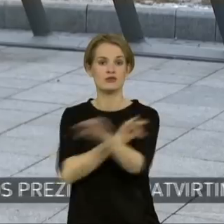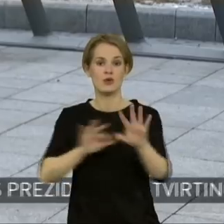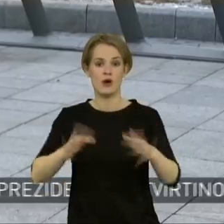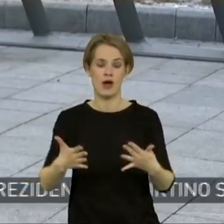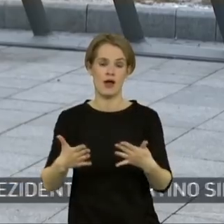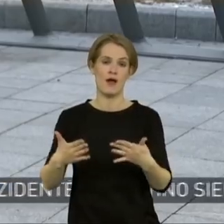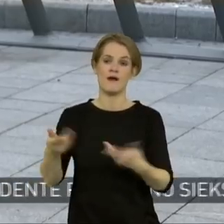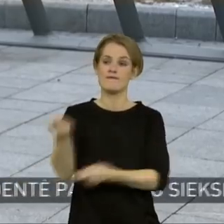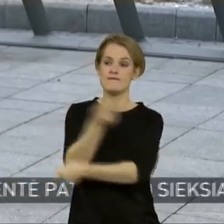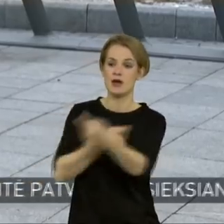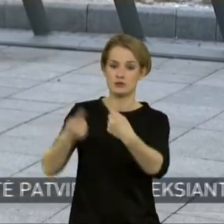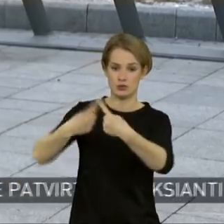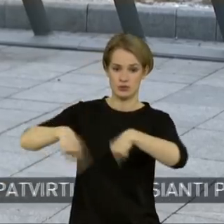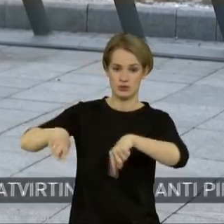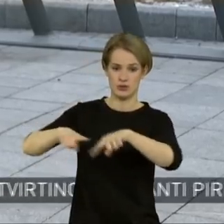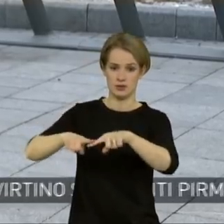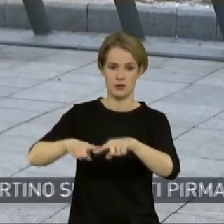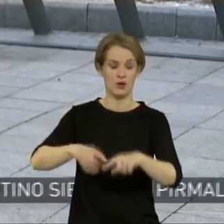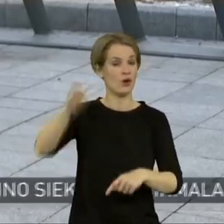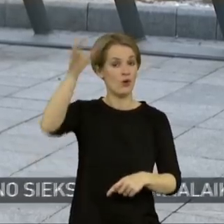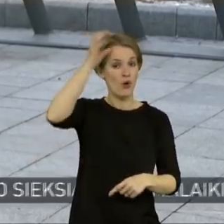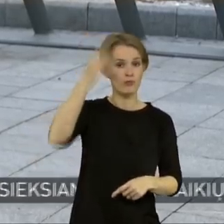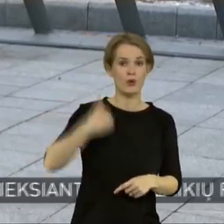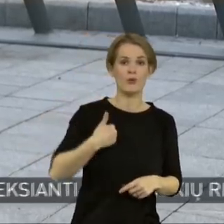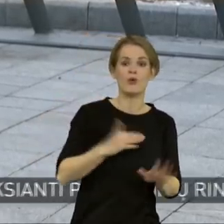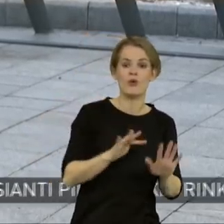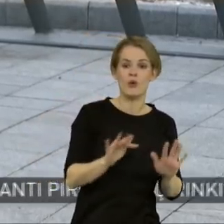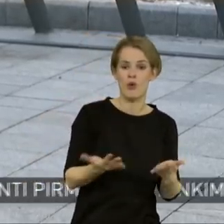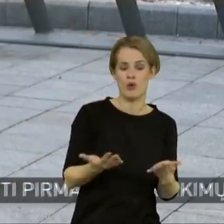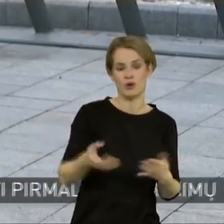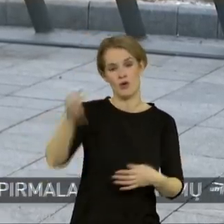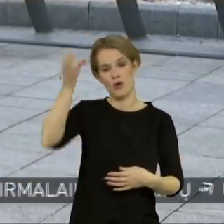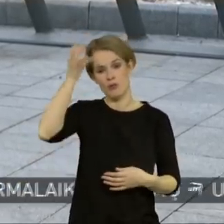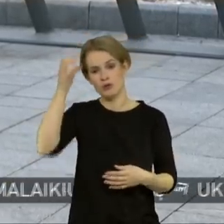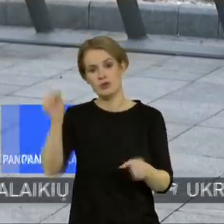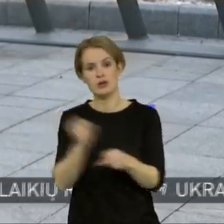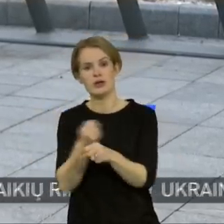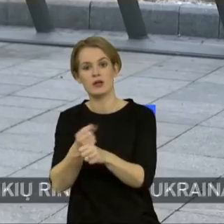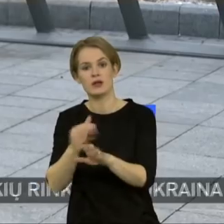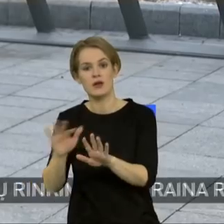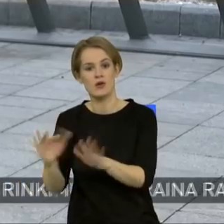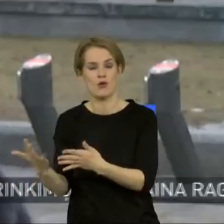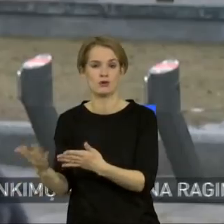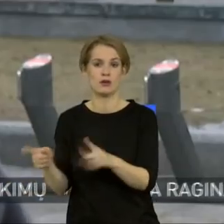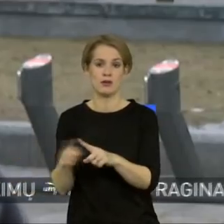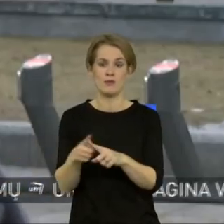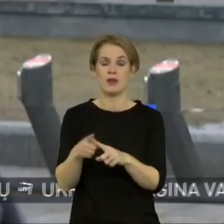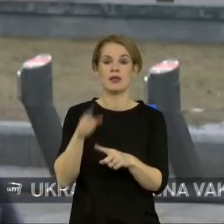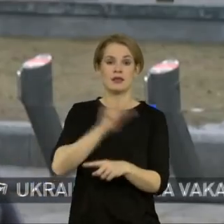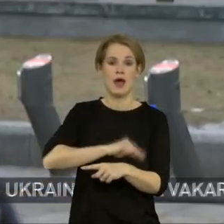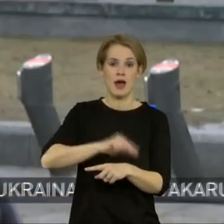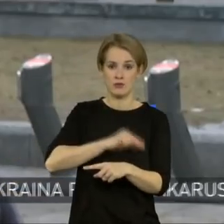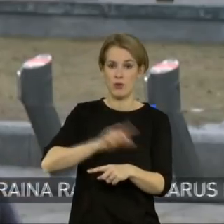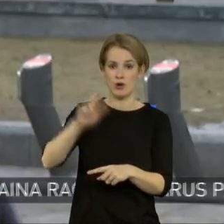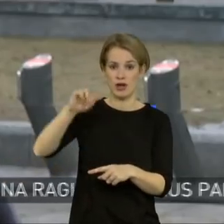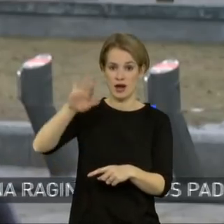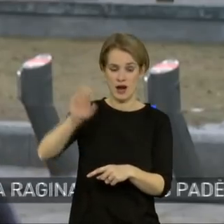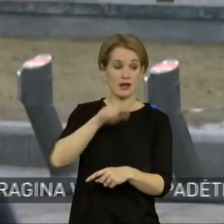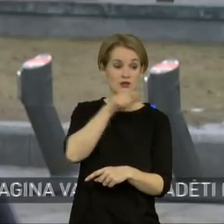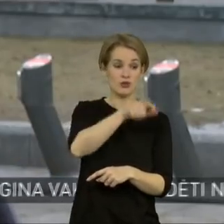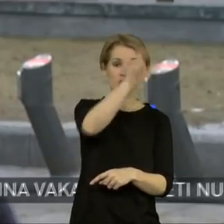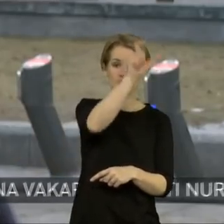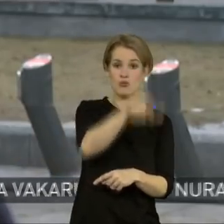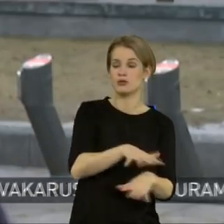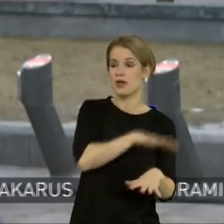dirbti, kokių kompetencijų reikia, kokias kompetencijas jie turi, kaip viską suderinti ir kaip juos integruoti į darbą. Rinką. Ir reikėtų, aišku, tų pačių vyresnio